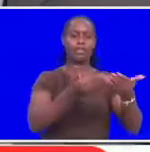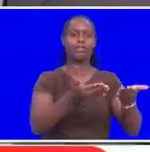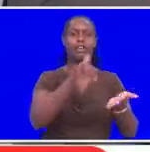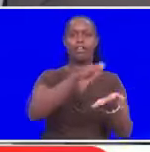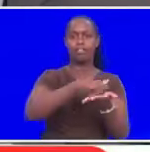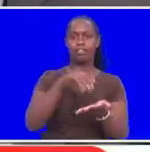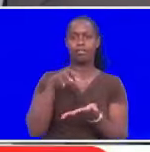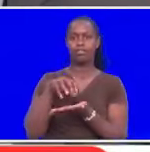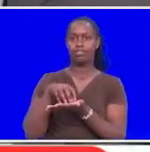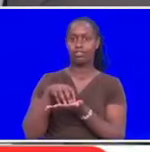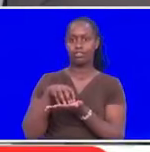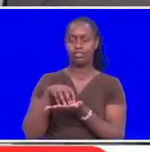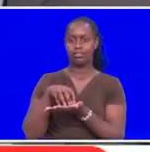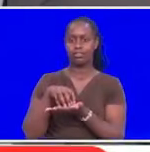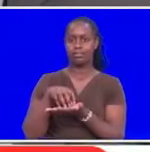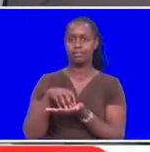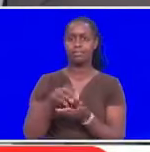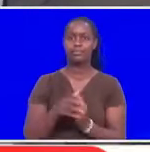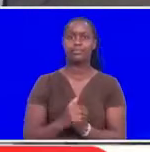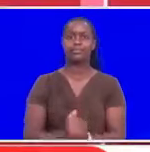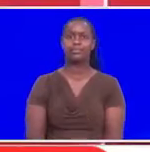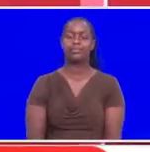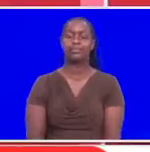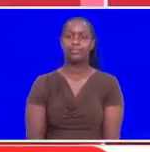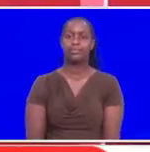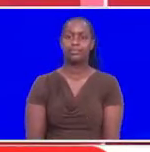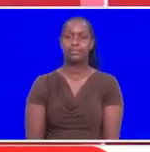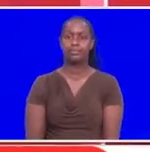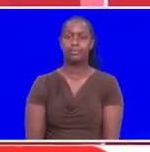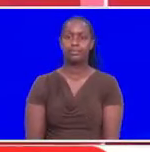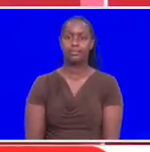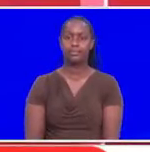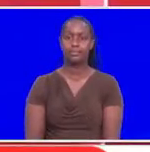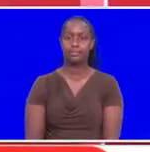huo. Apul Kamau, TV47. Namaste.